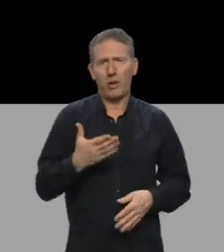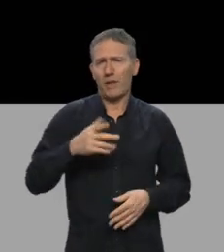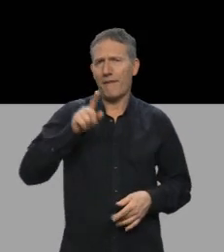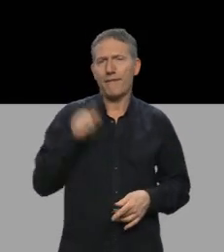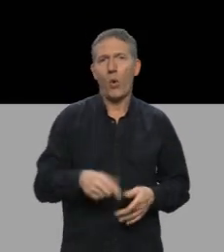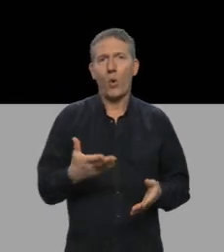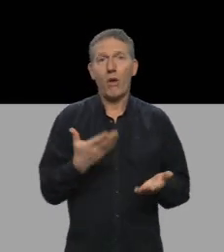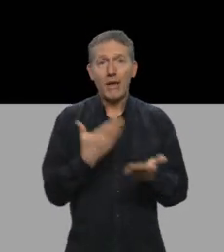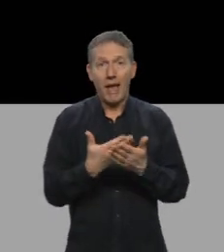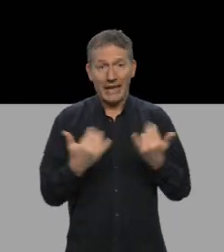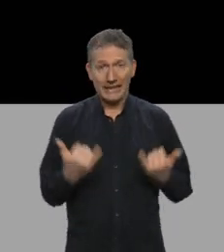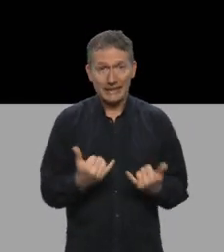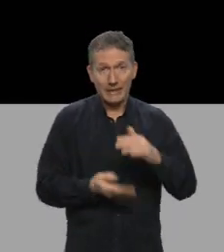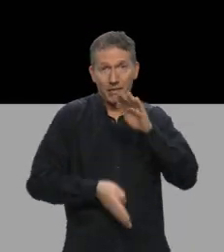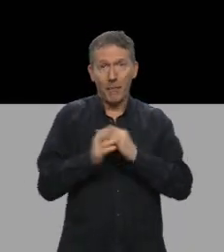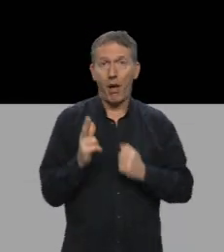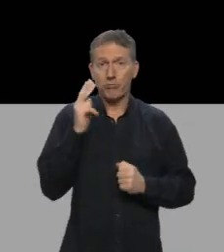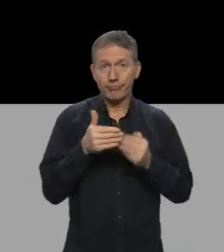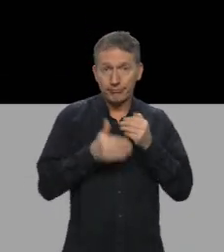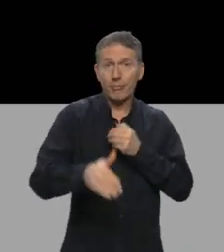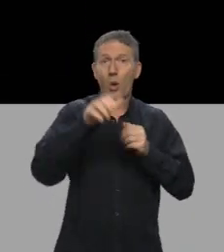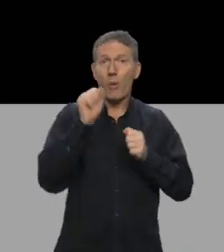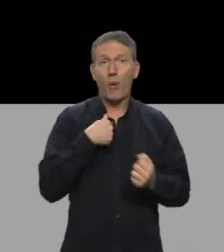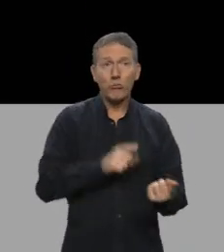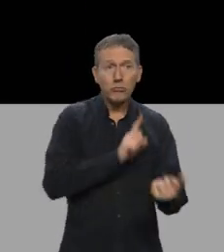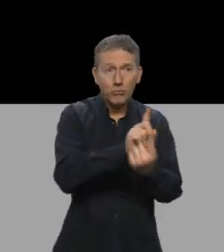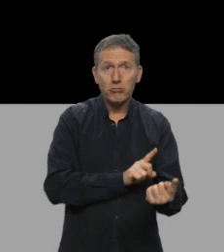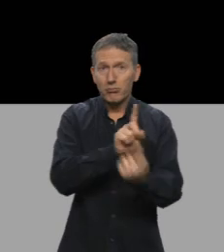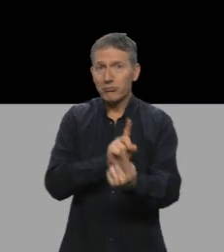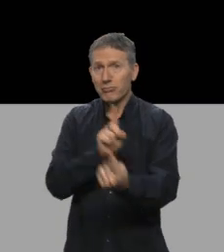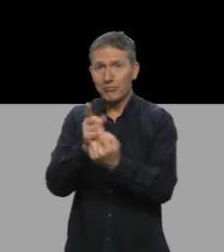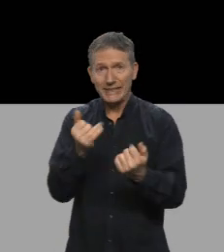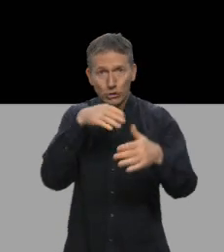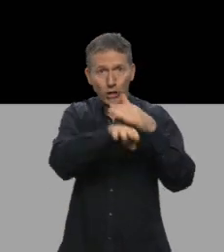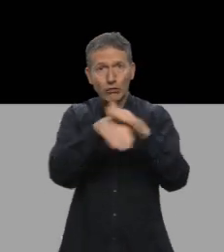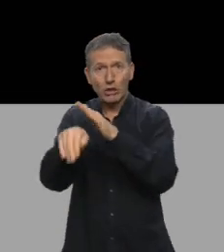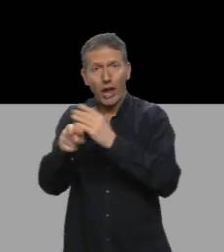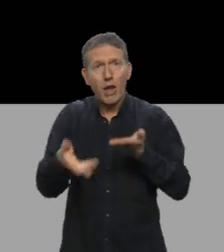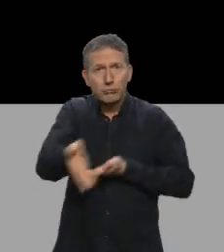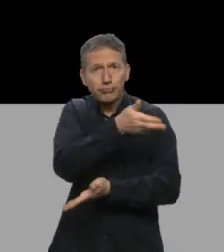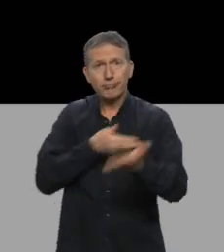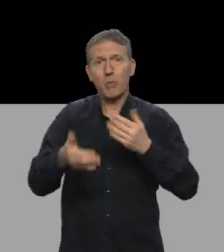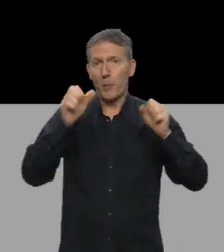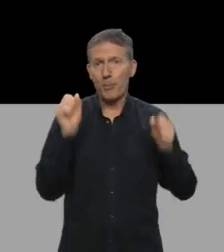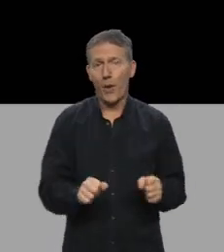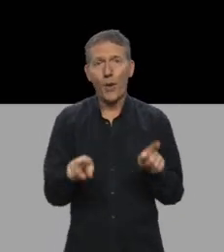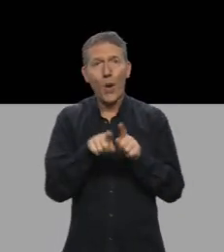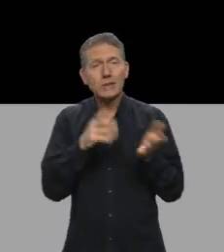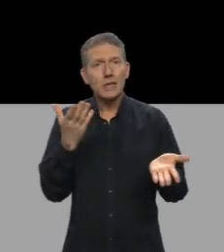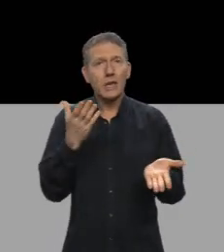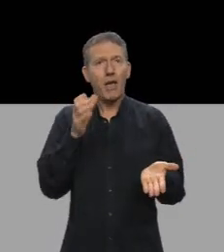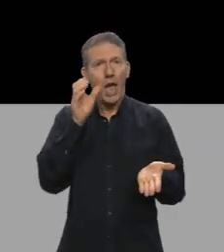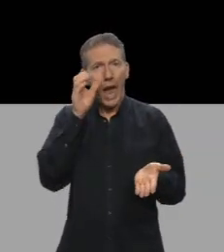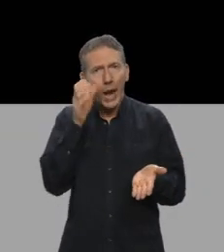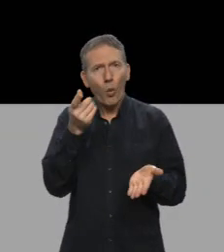jamais. C'est à partir d'ici que nous pouvons aussi venir vous voir chez vous, que nous pouvons échanger, que nous pouvons